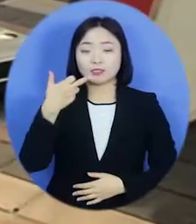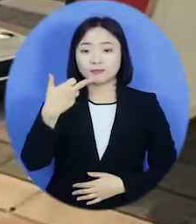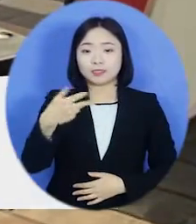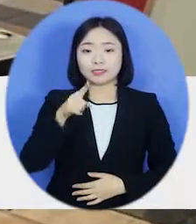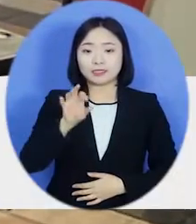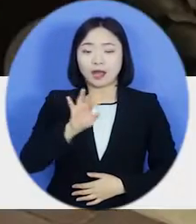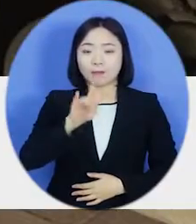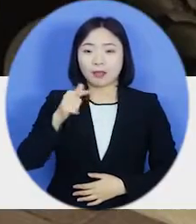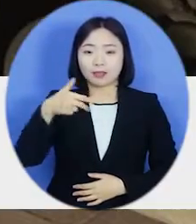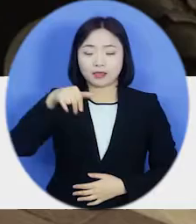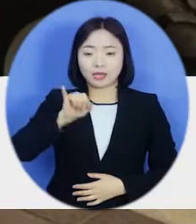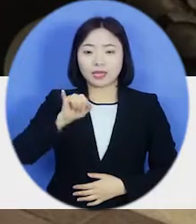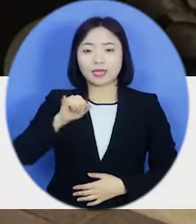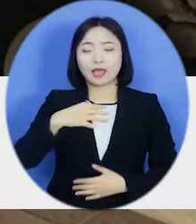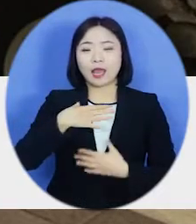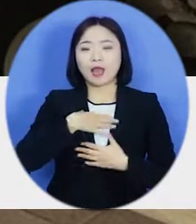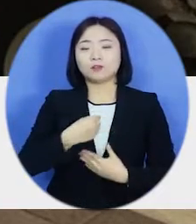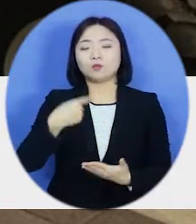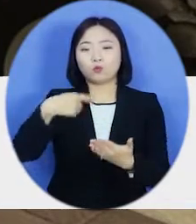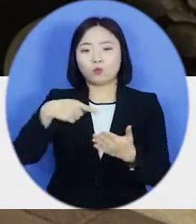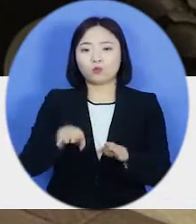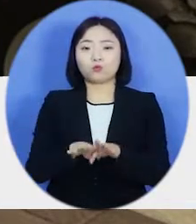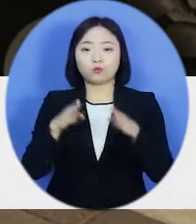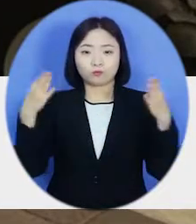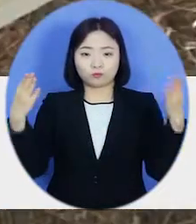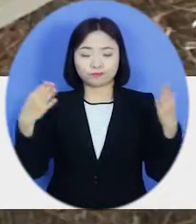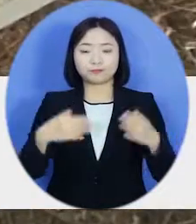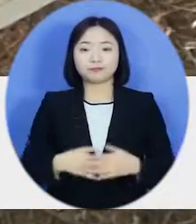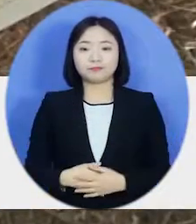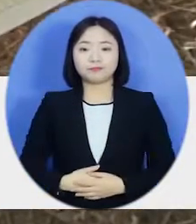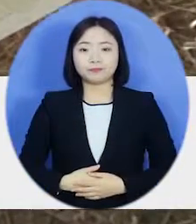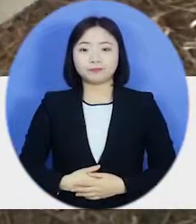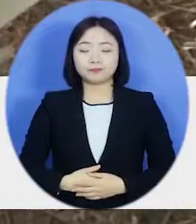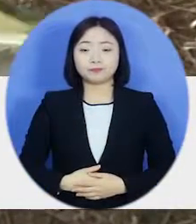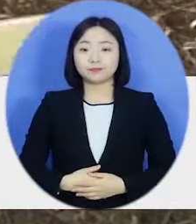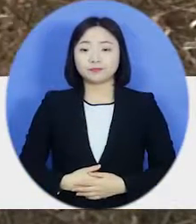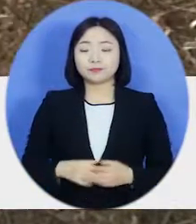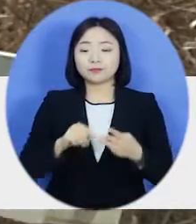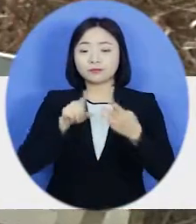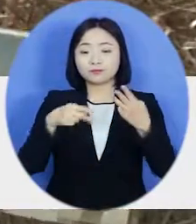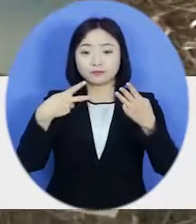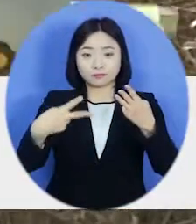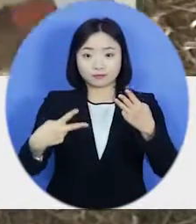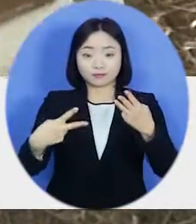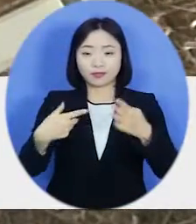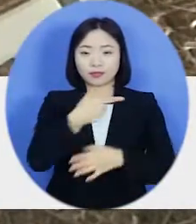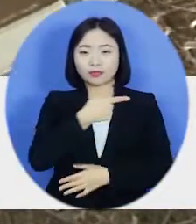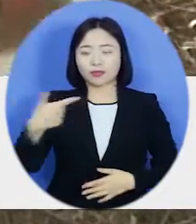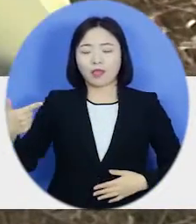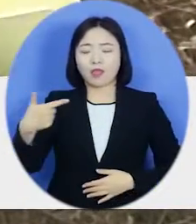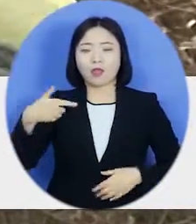탈곡기, 이식기 등 기계화 영농에 필요한 신기종 농업기계를 전시해 농업인들의 눈길을 끌었습니다.